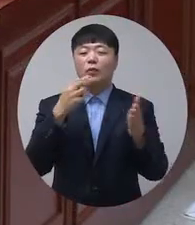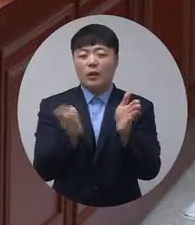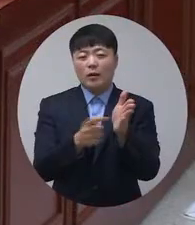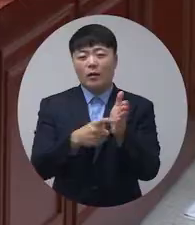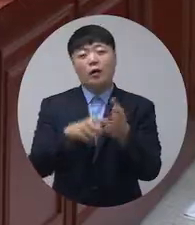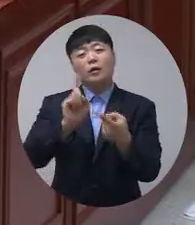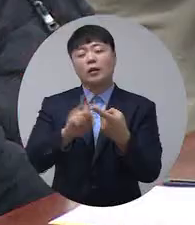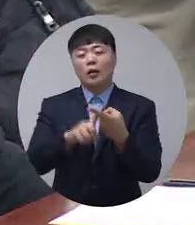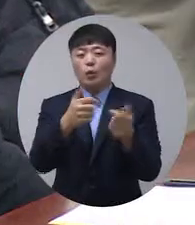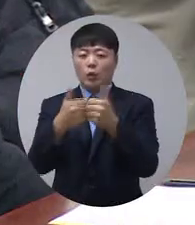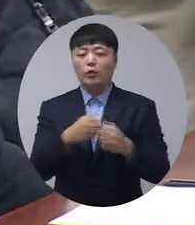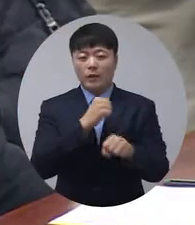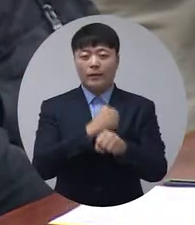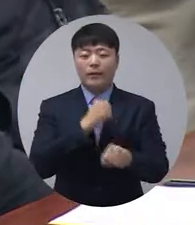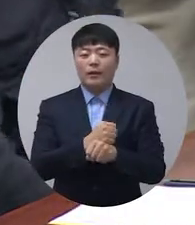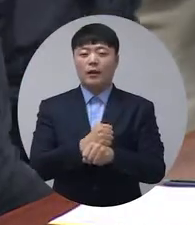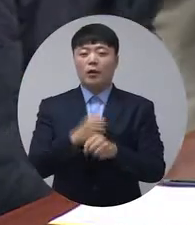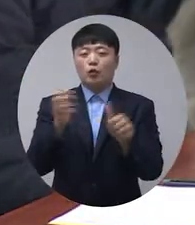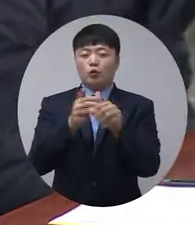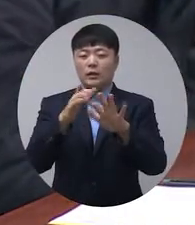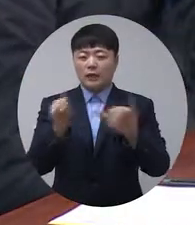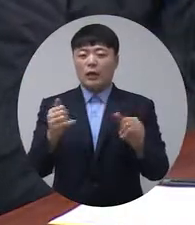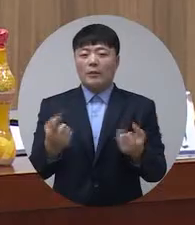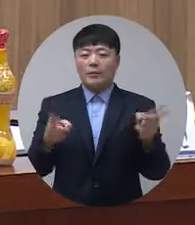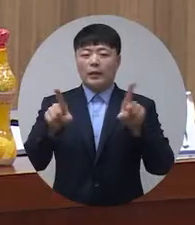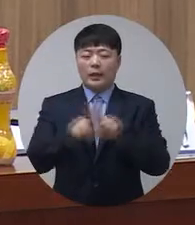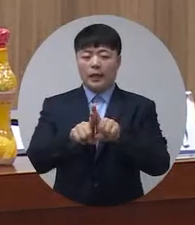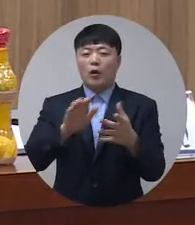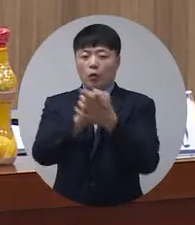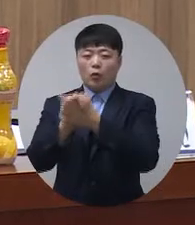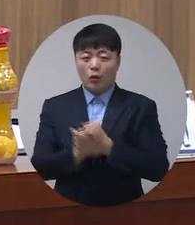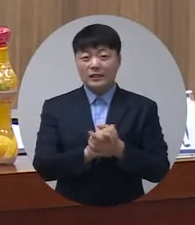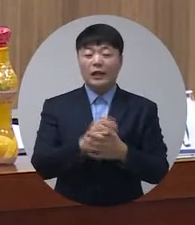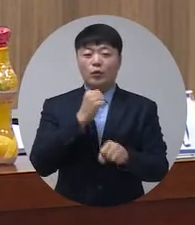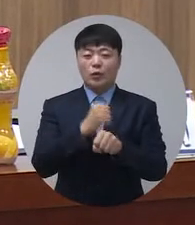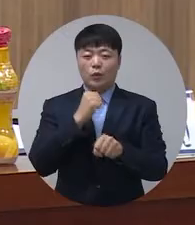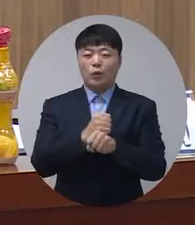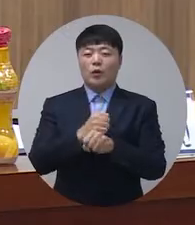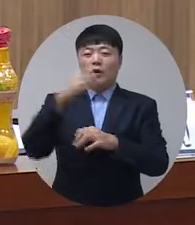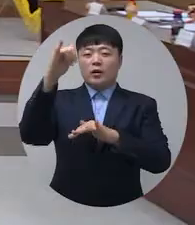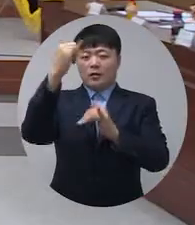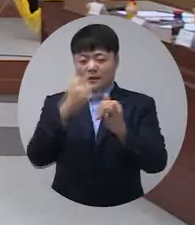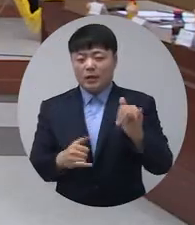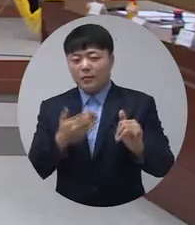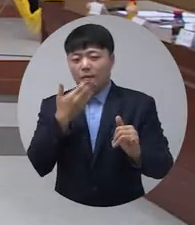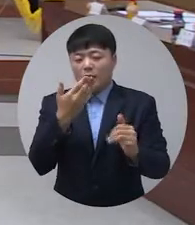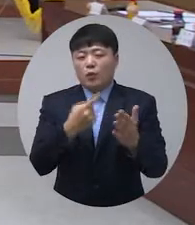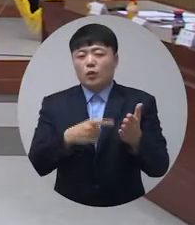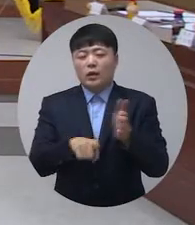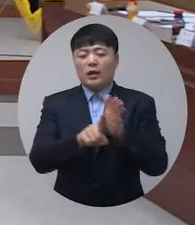토론을 가졌으며 앞으로도 국민과 함께 한반도의 공동 번영과 비에 평활 의 역사를 써나갈 수 있도록